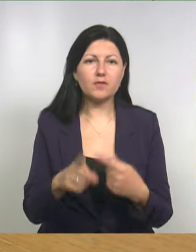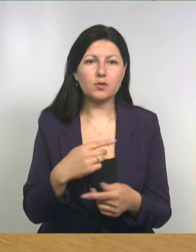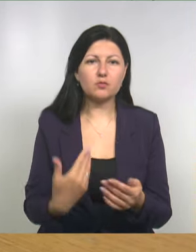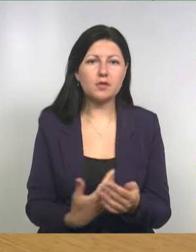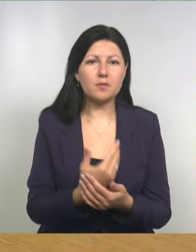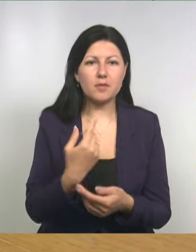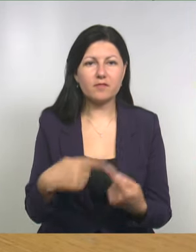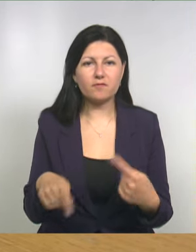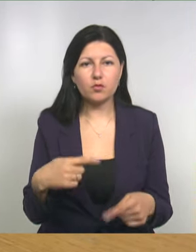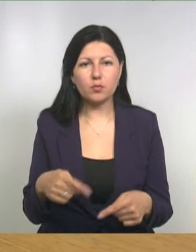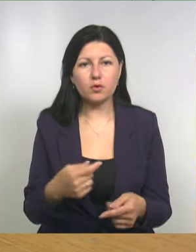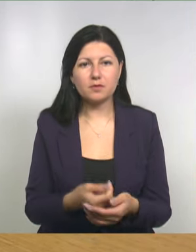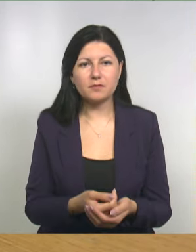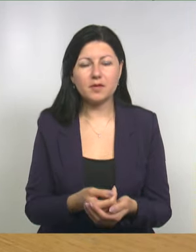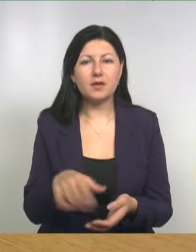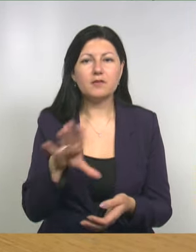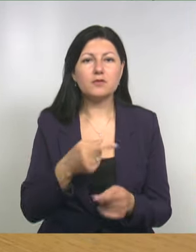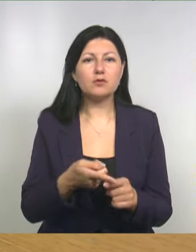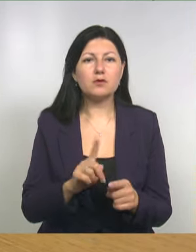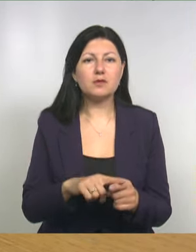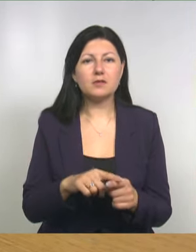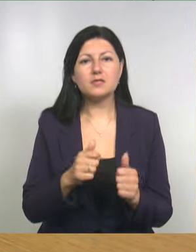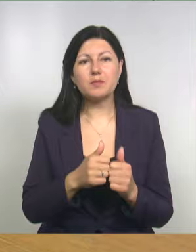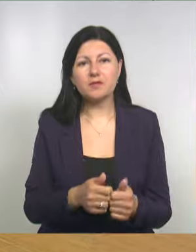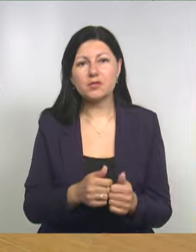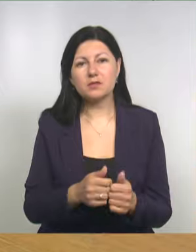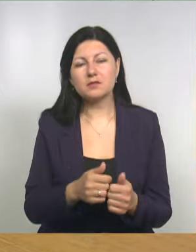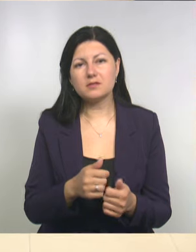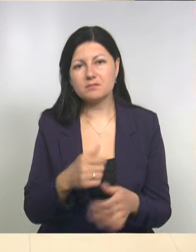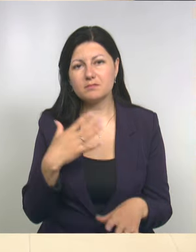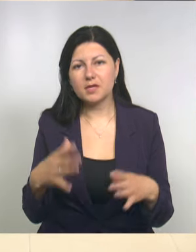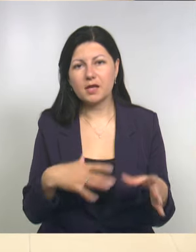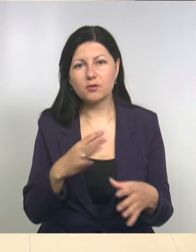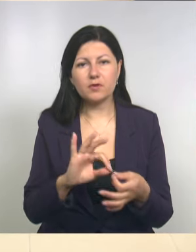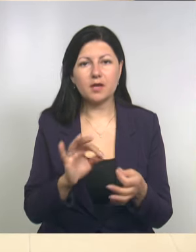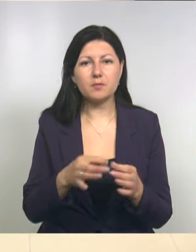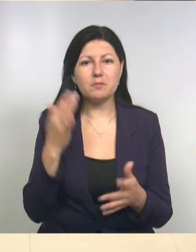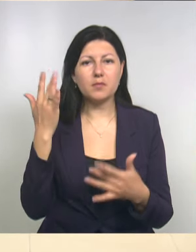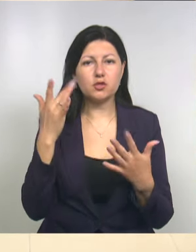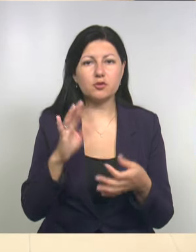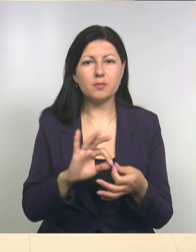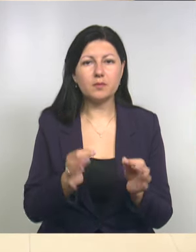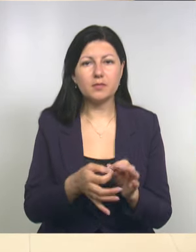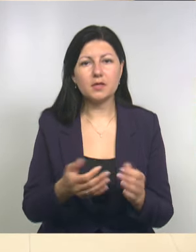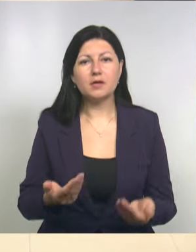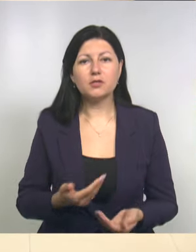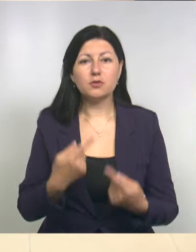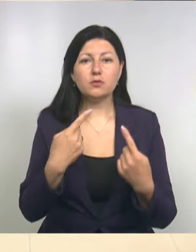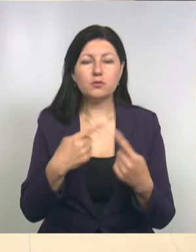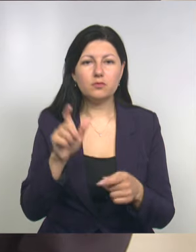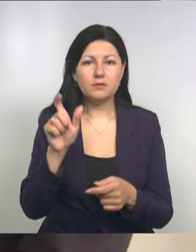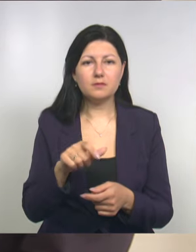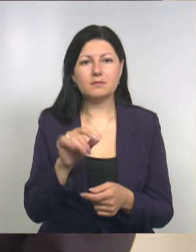опять в футбол. Все это сопровождалось подготовкой к Олимпиаде. Мечтой об Олимпиаде жил и другой лицеист